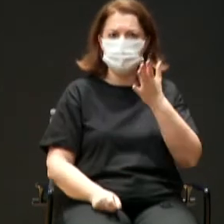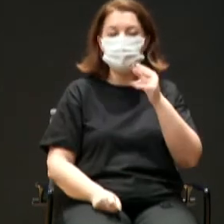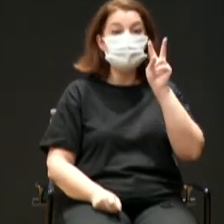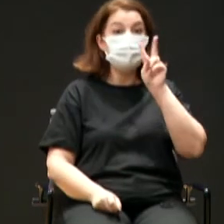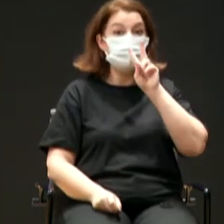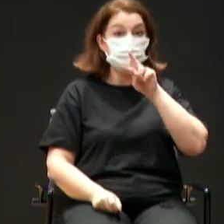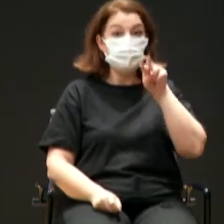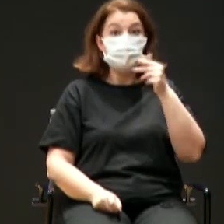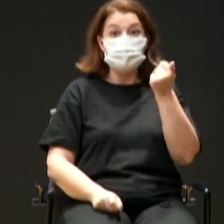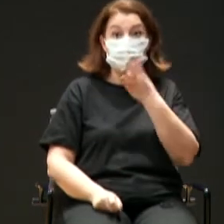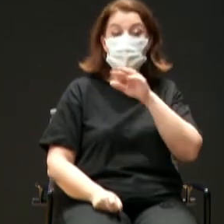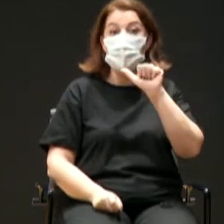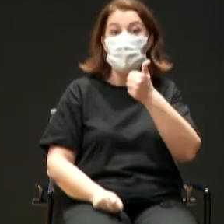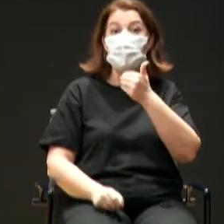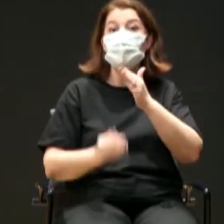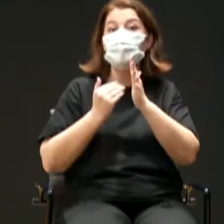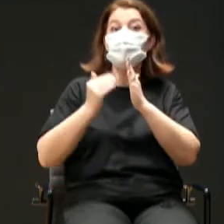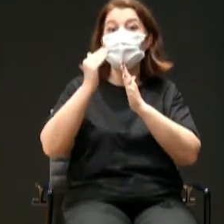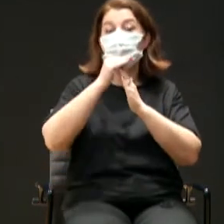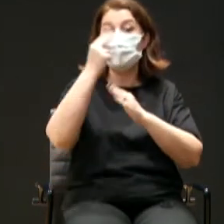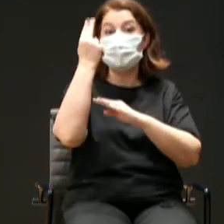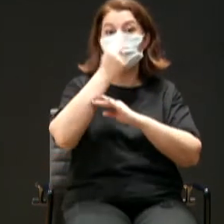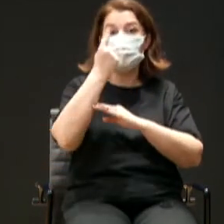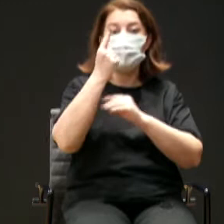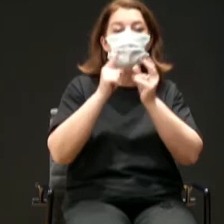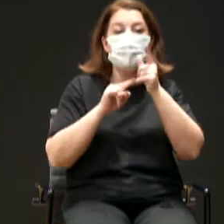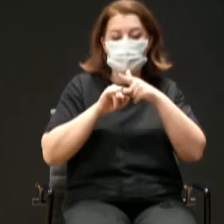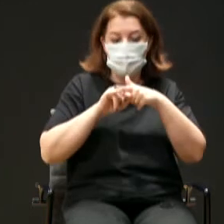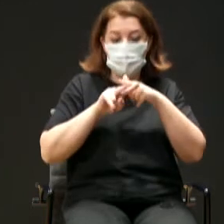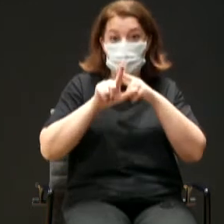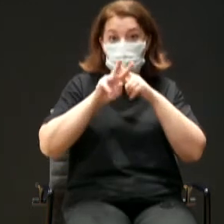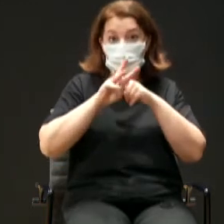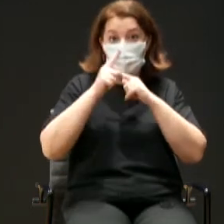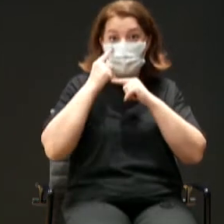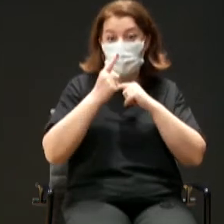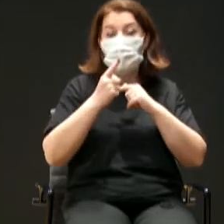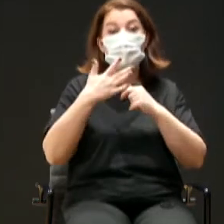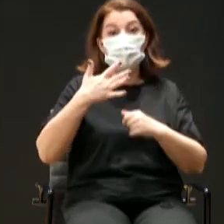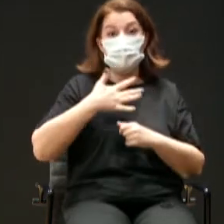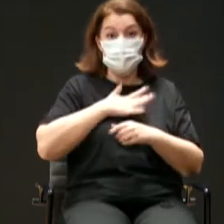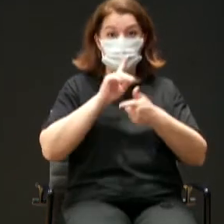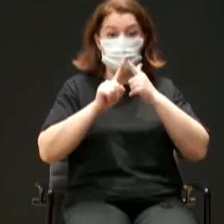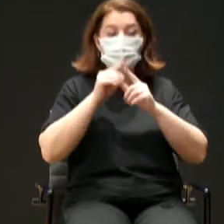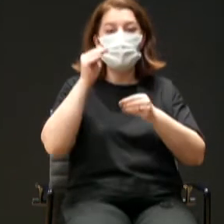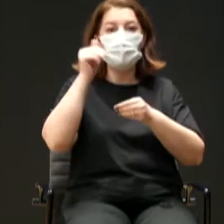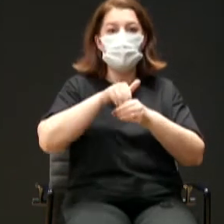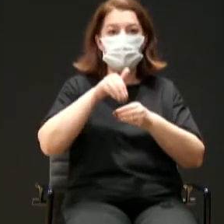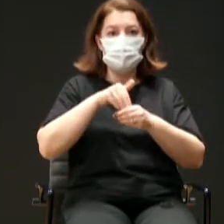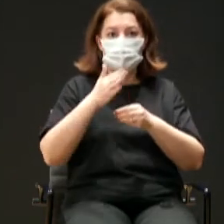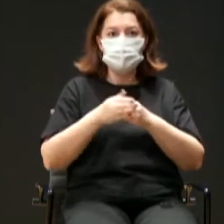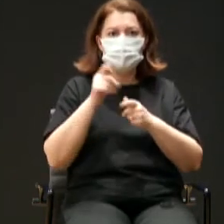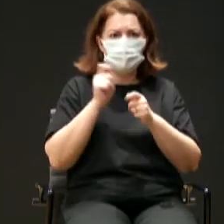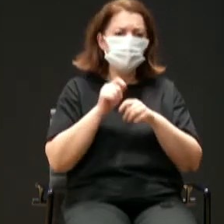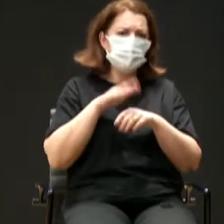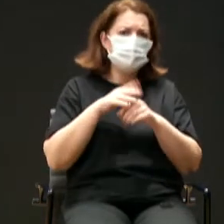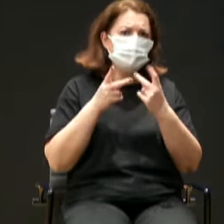22 tane önemli büyük firmadan bir tanesi de şu an ihaleleri alan Cumhuriyet Halk Partisi'nin milletvekili. İş